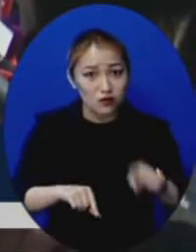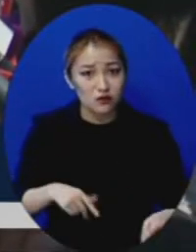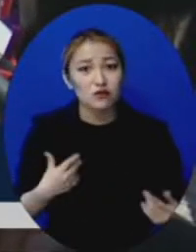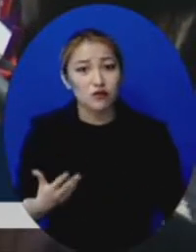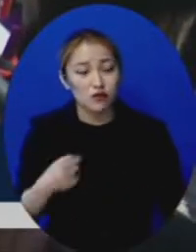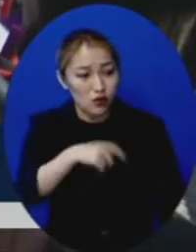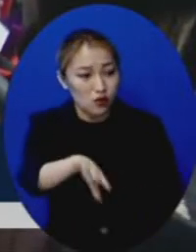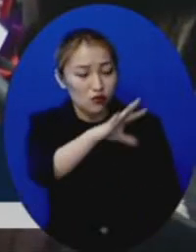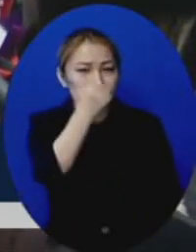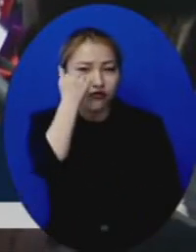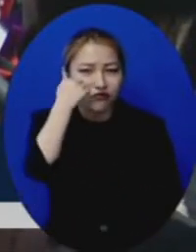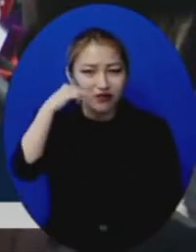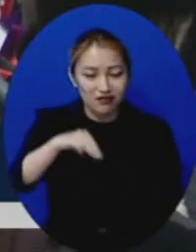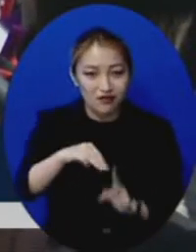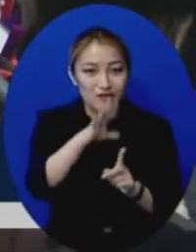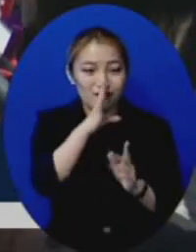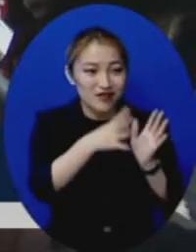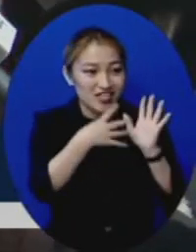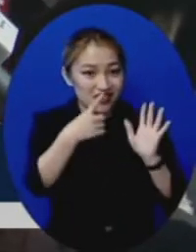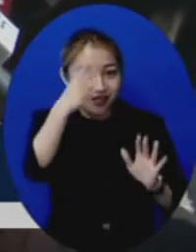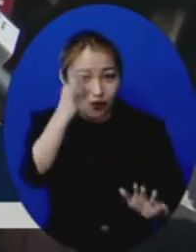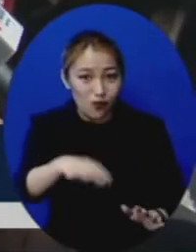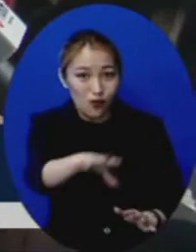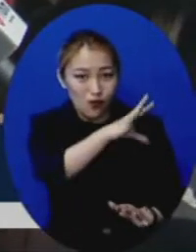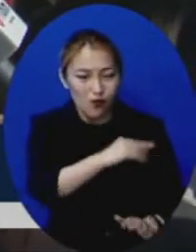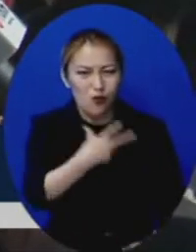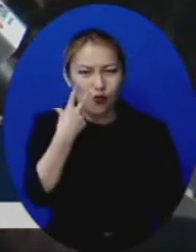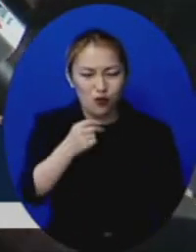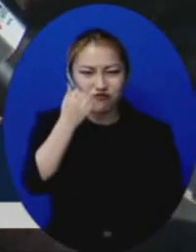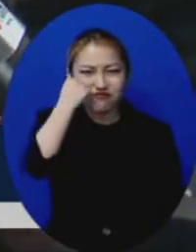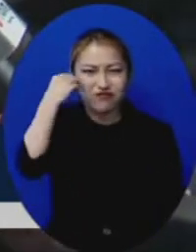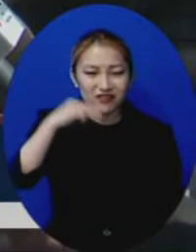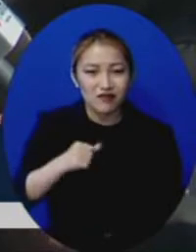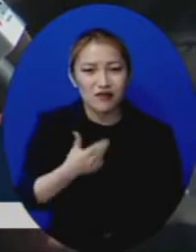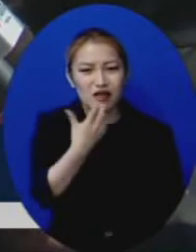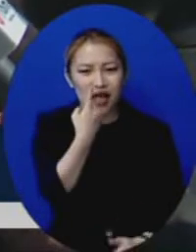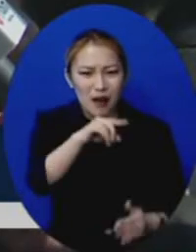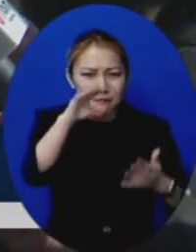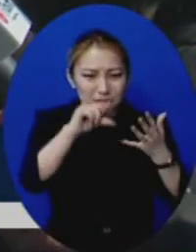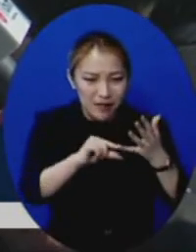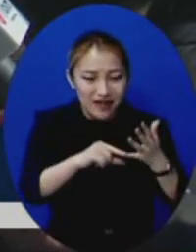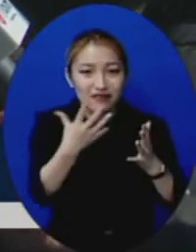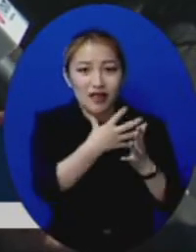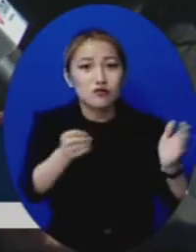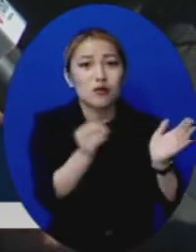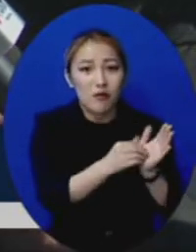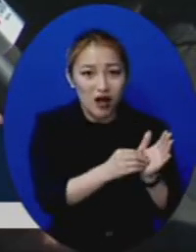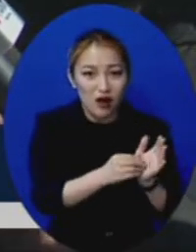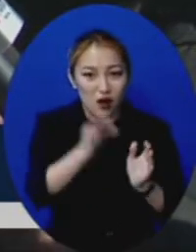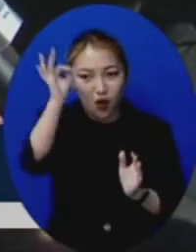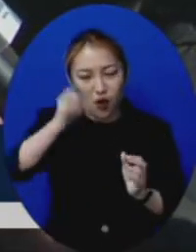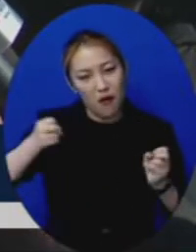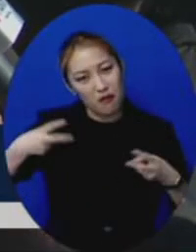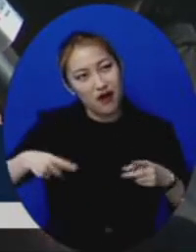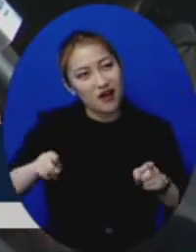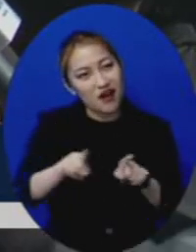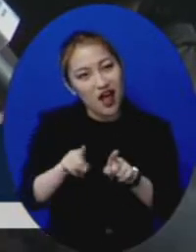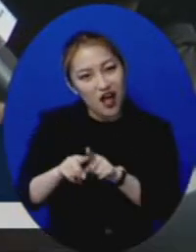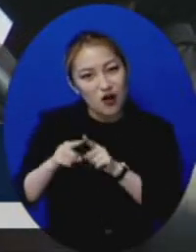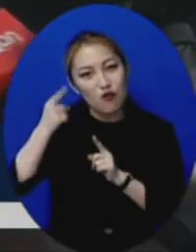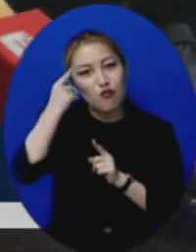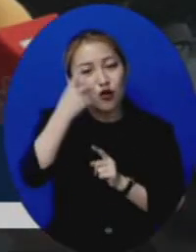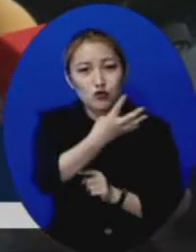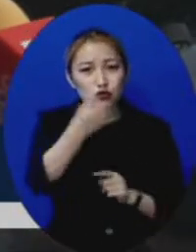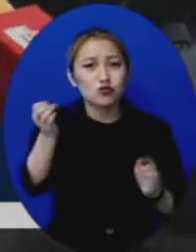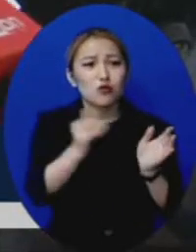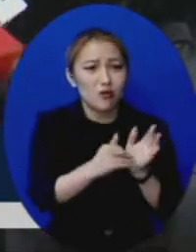тэтгэврт гарсан хүмүүсийн 91% нь бүрэн тэтгэврийн доод хэмжээ 500,000, хувь тэнцвэрсэн доод тэтгэврийн доод хэмжээ 400,000